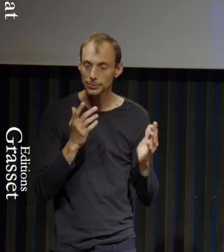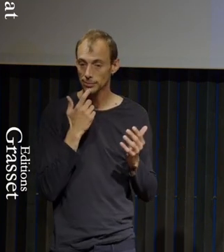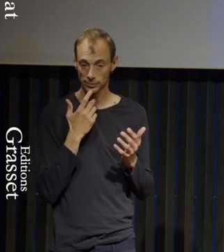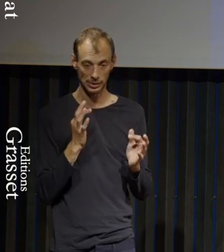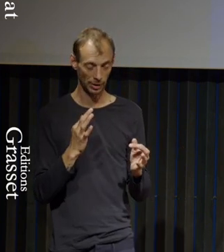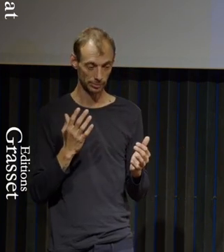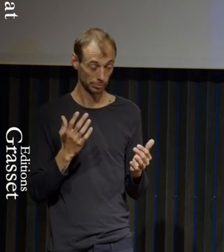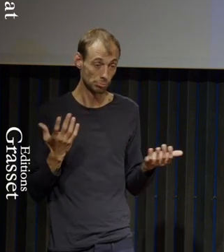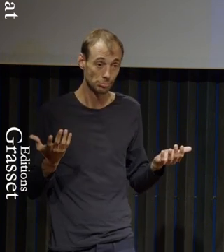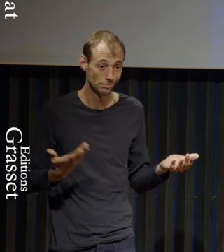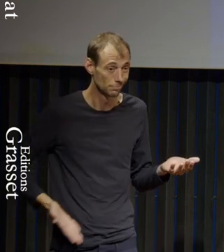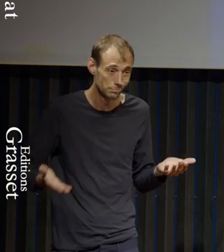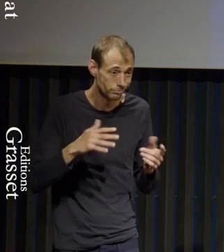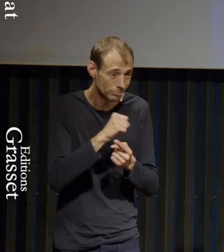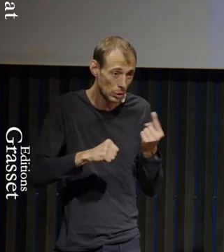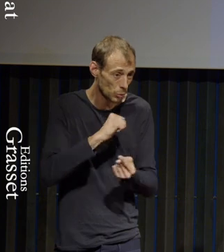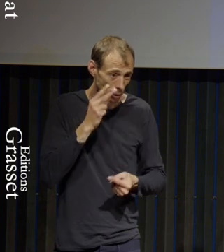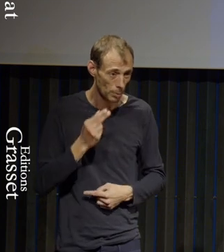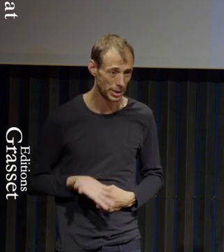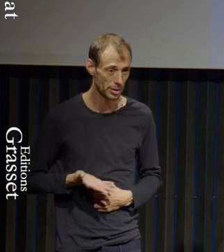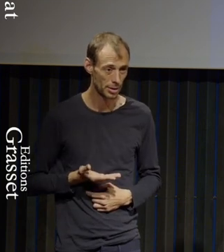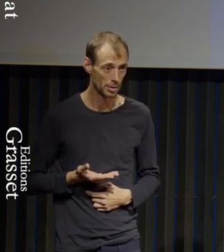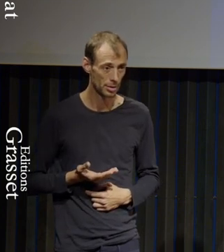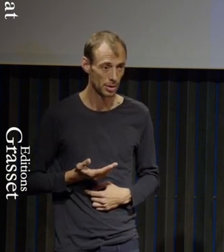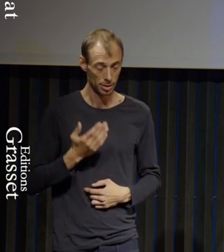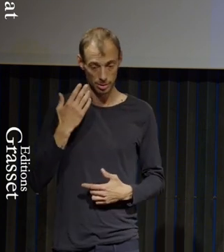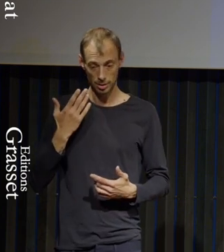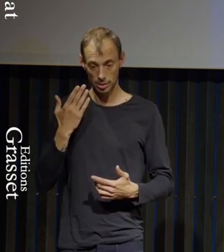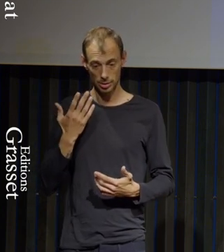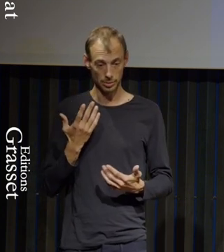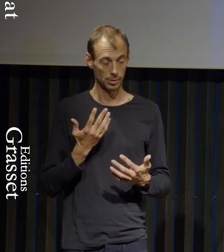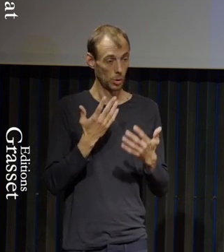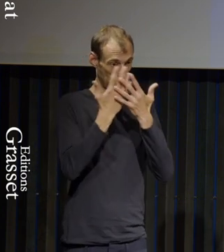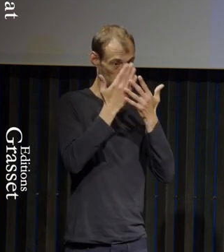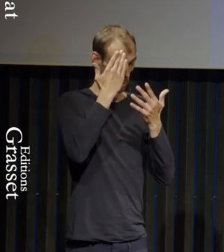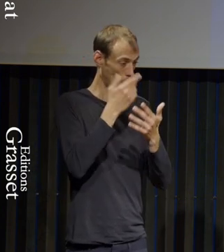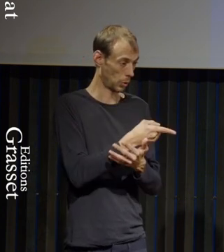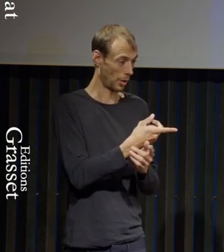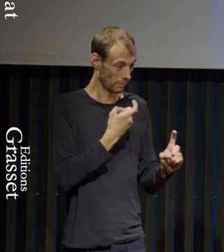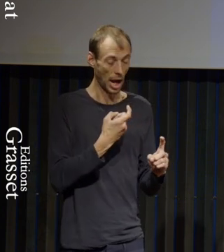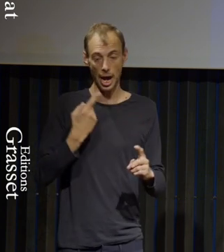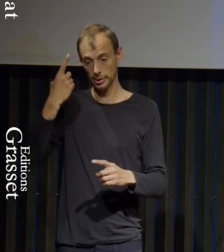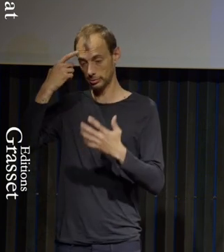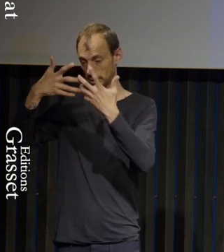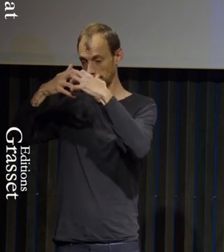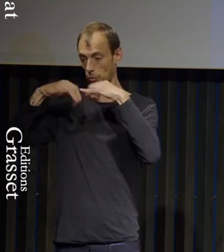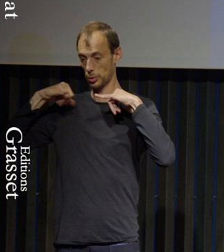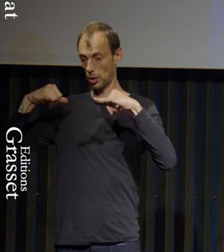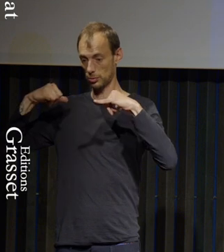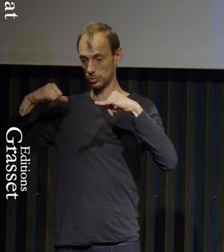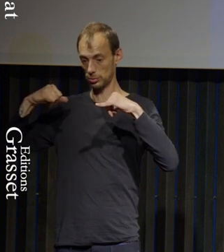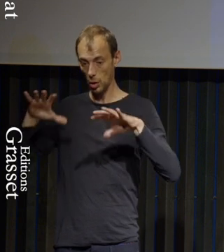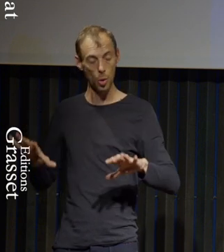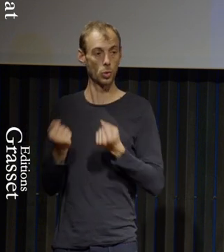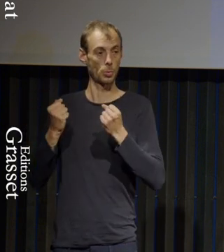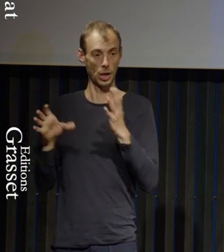les troubles mentaux sont le prix à payer pour les facultés extraordinaires des êtres humains, alors plaçons les êtres